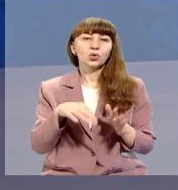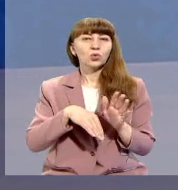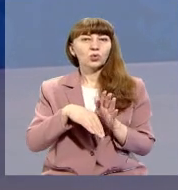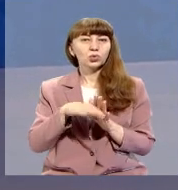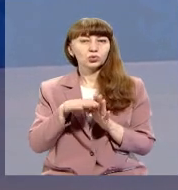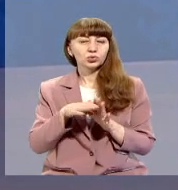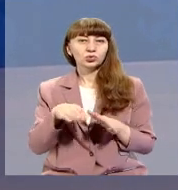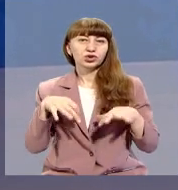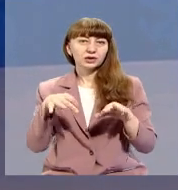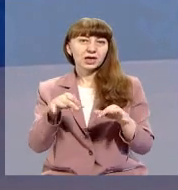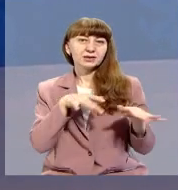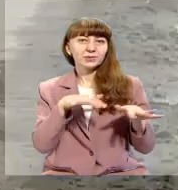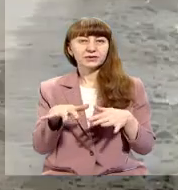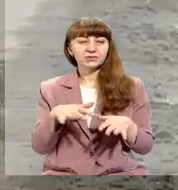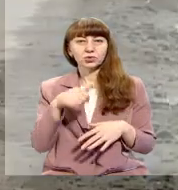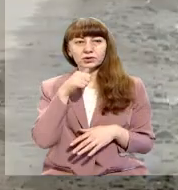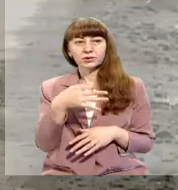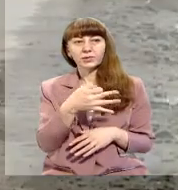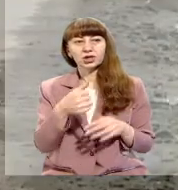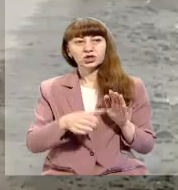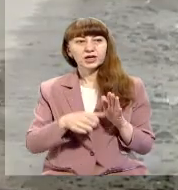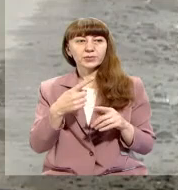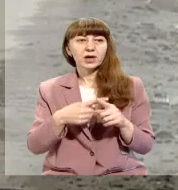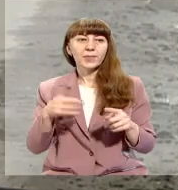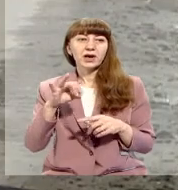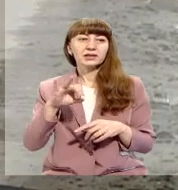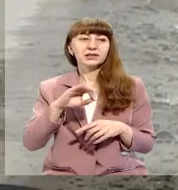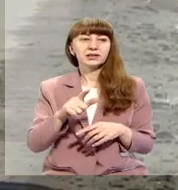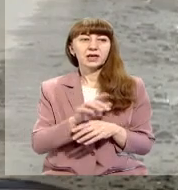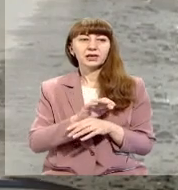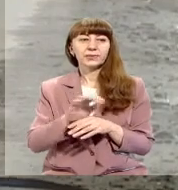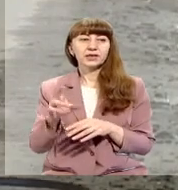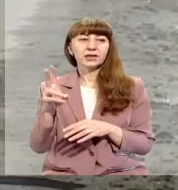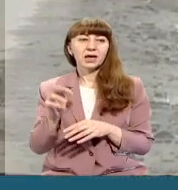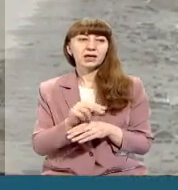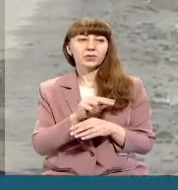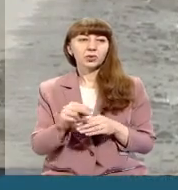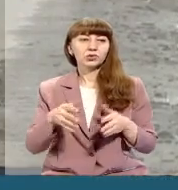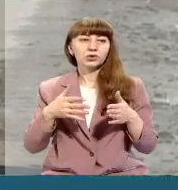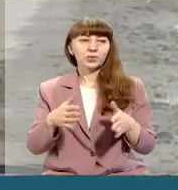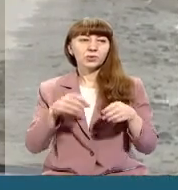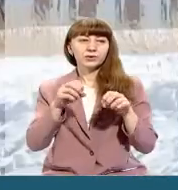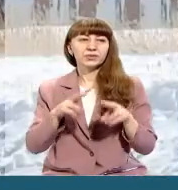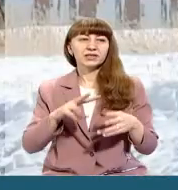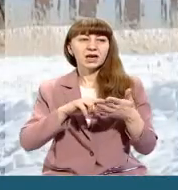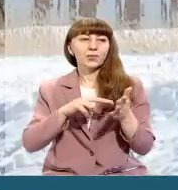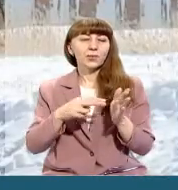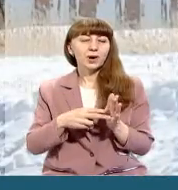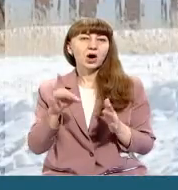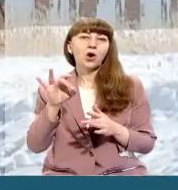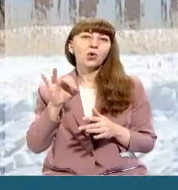транспортно-логистический потенциал области 6,5 млрд тенге было направлено на ремонт дорог в рамках специального проекта